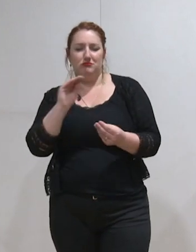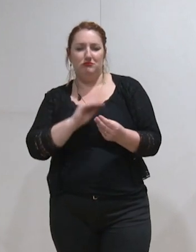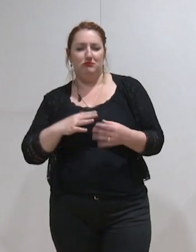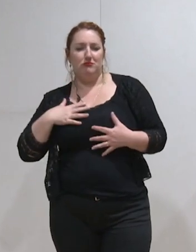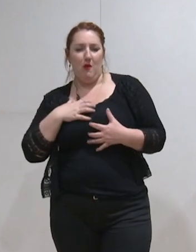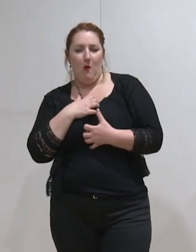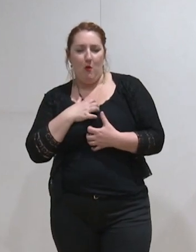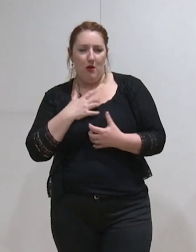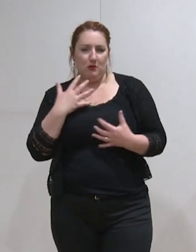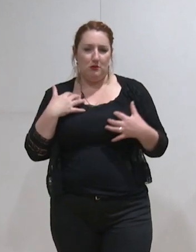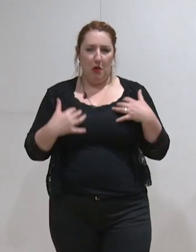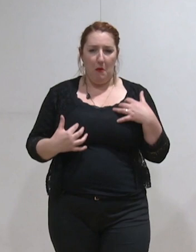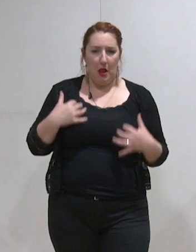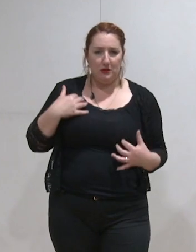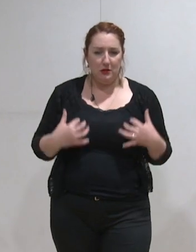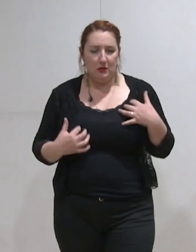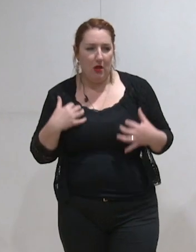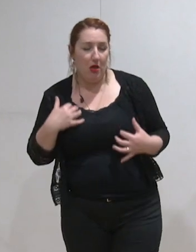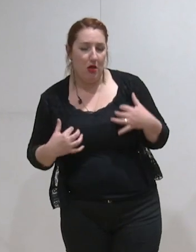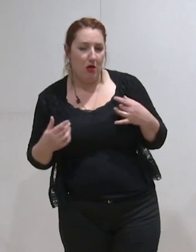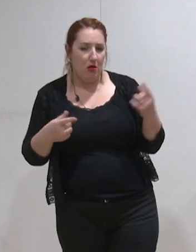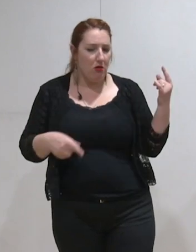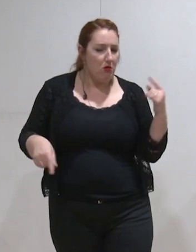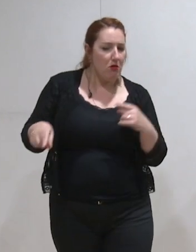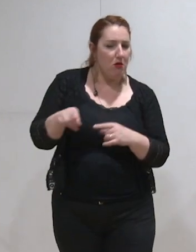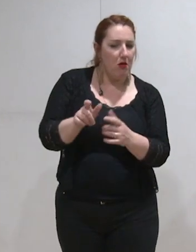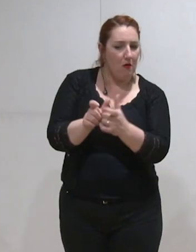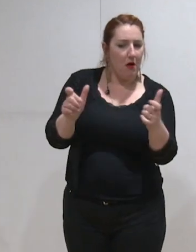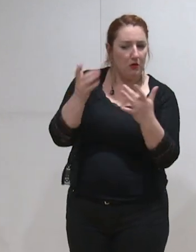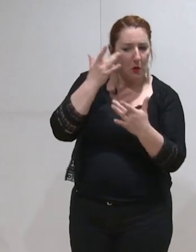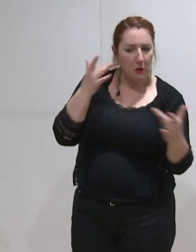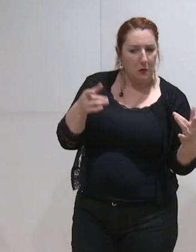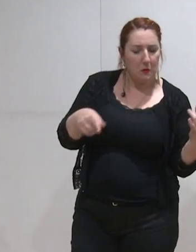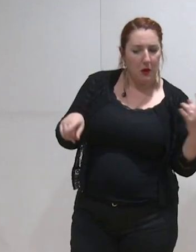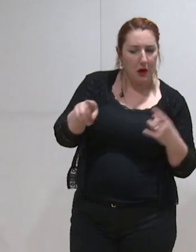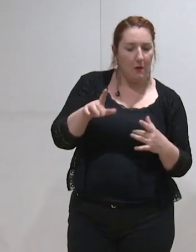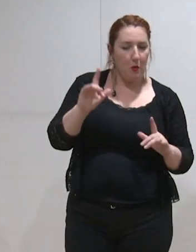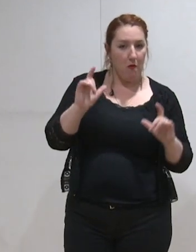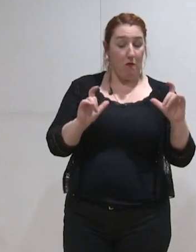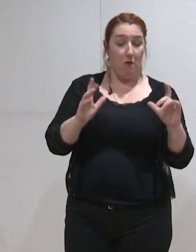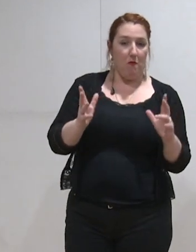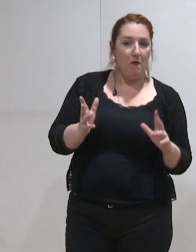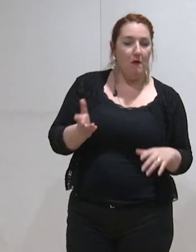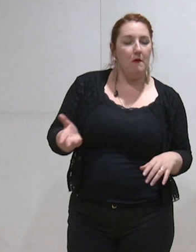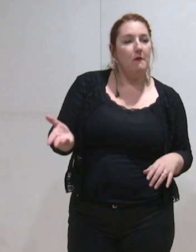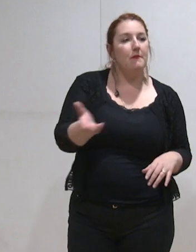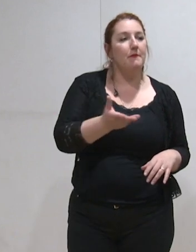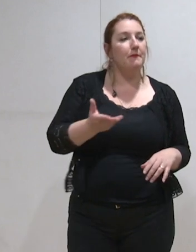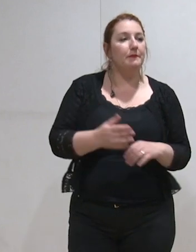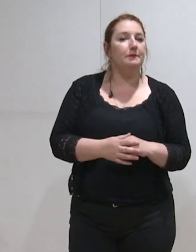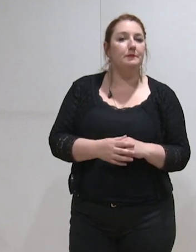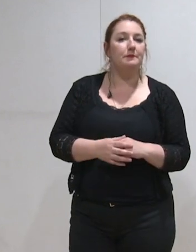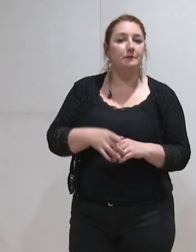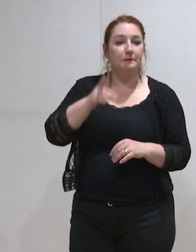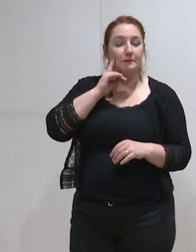de perplexité de la part des acteurs culturels présents dans la mesure où ils ont